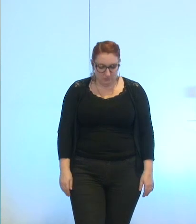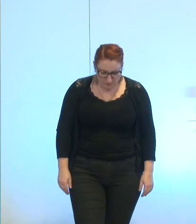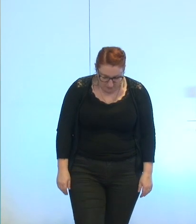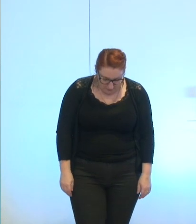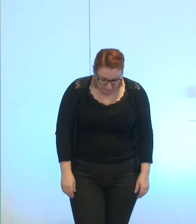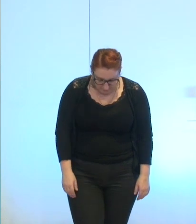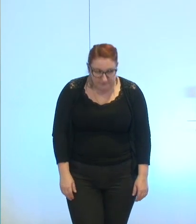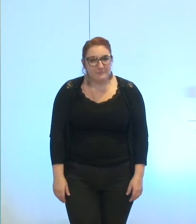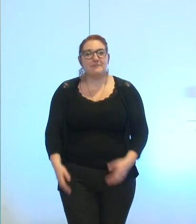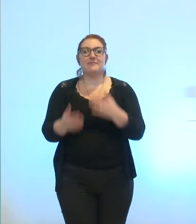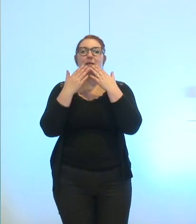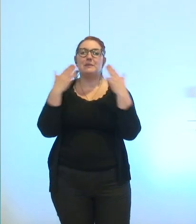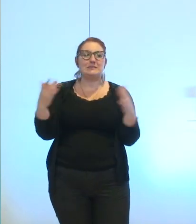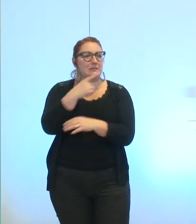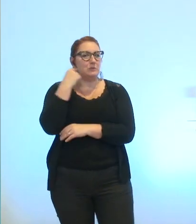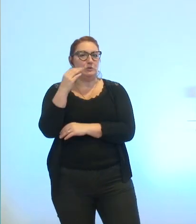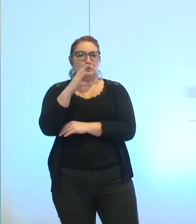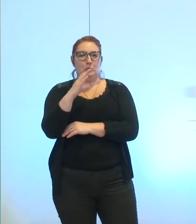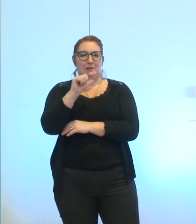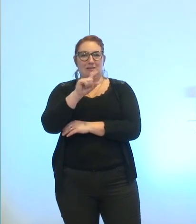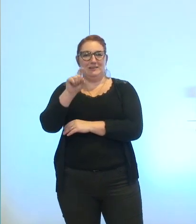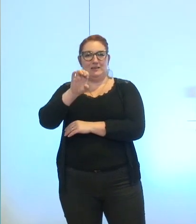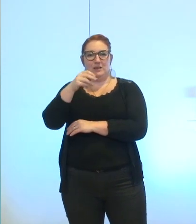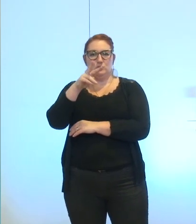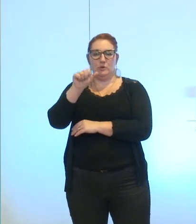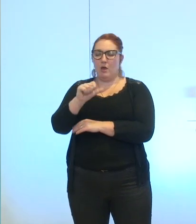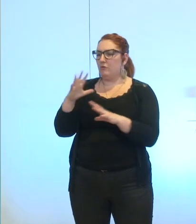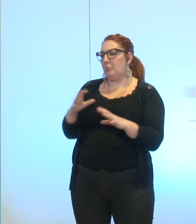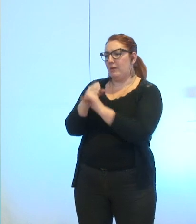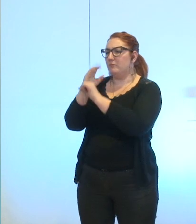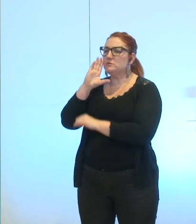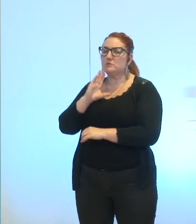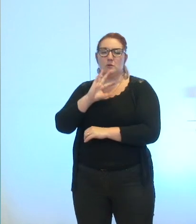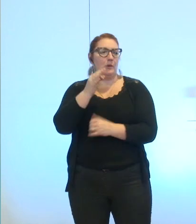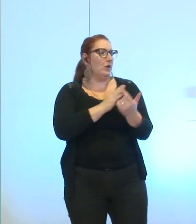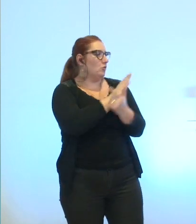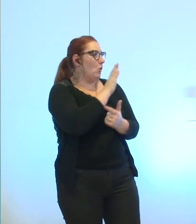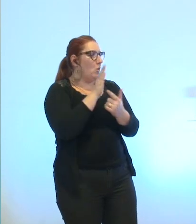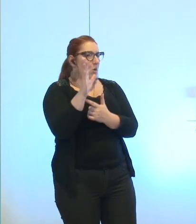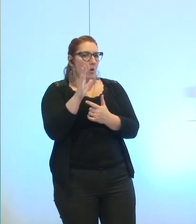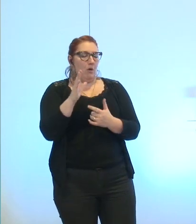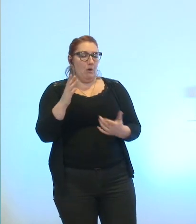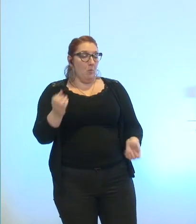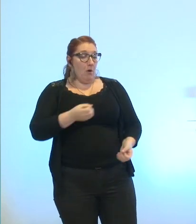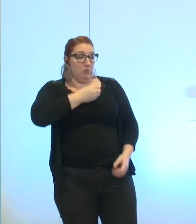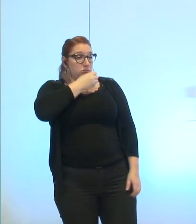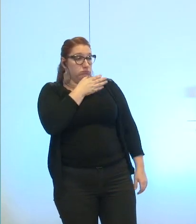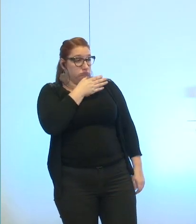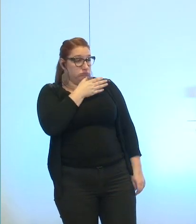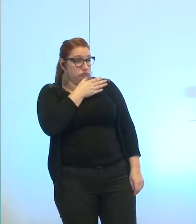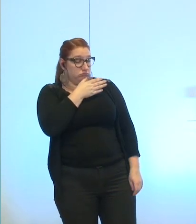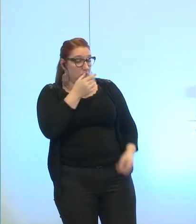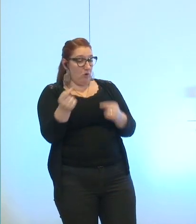là-dessus merci Monsieur casenav brièvement si enfin il y a deux choses qui me qui me sidèent un peu dans dans le